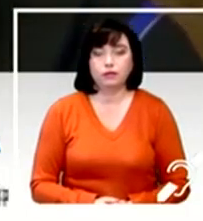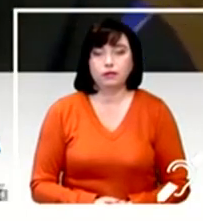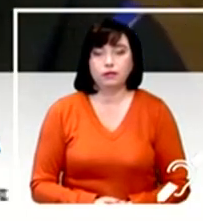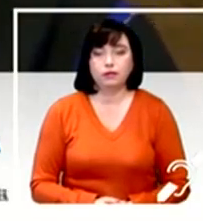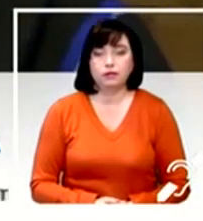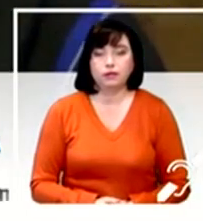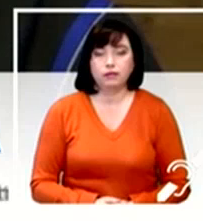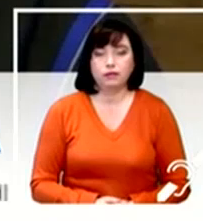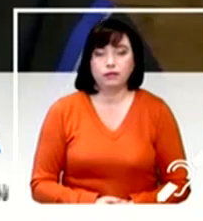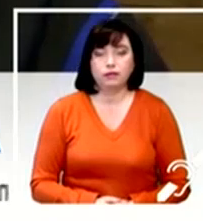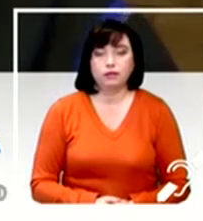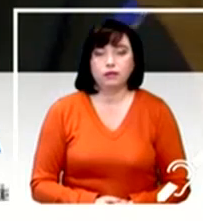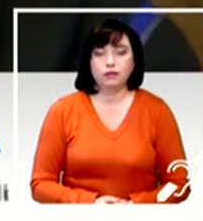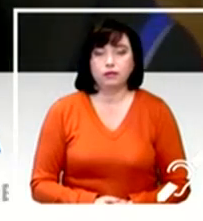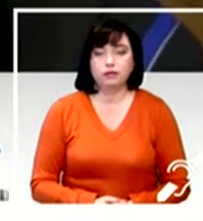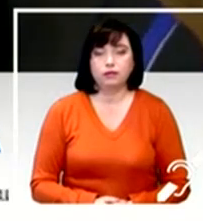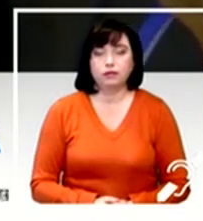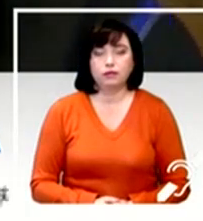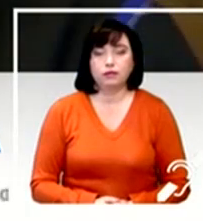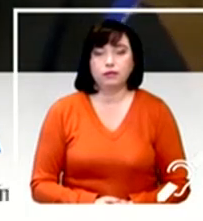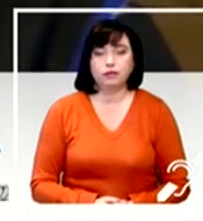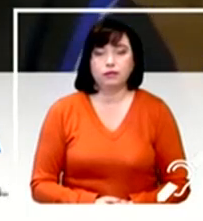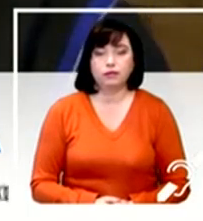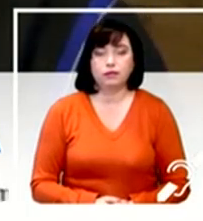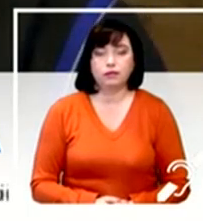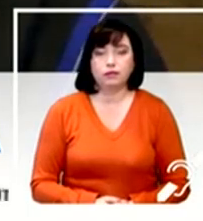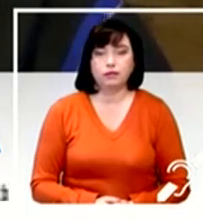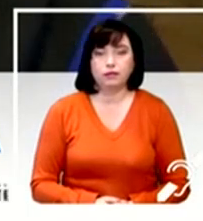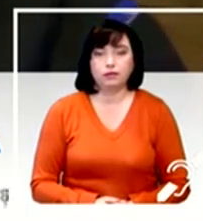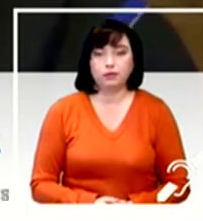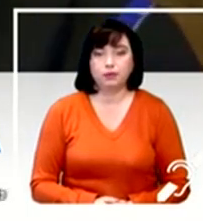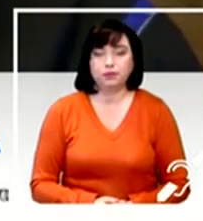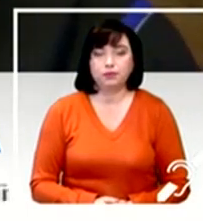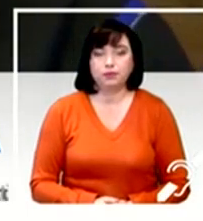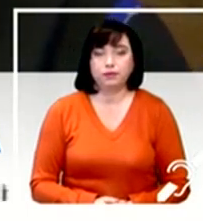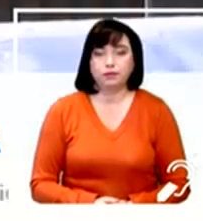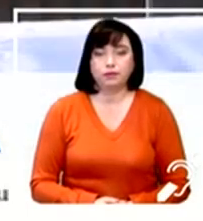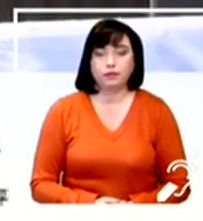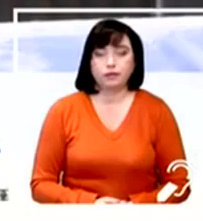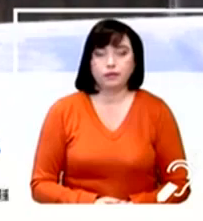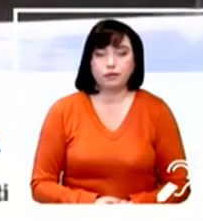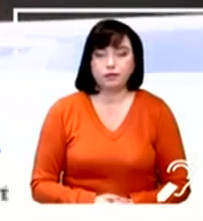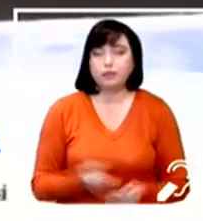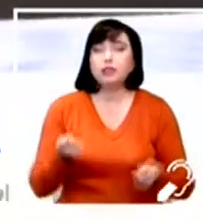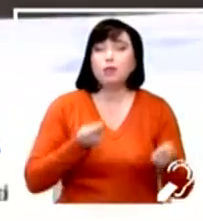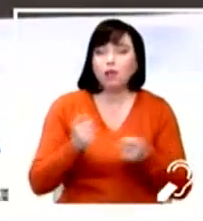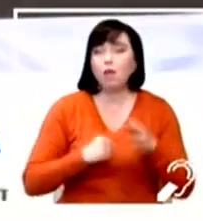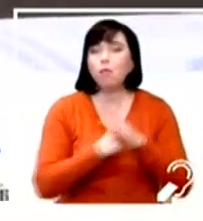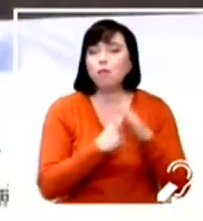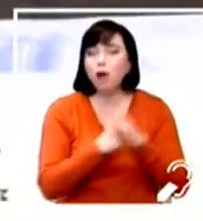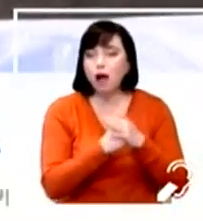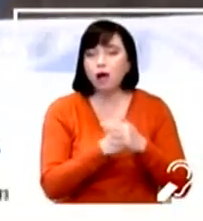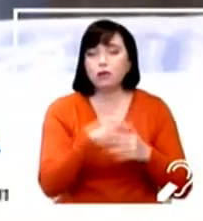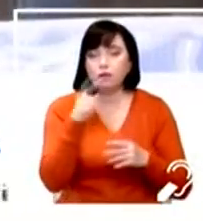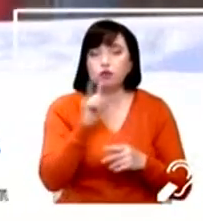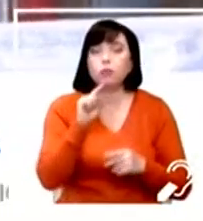même s'il fait froid et qu'on a besoin de faire un peu de neige, on ne le fera pas. Donc on arrêtera nos installations et on attendra. Managerista stațiunilor au